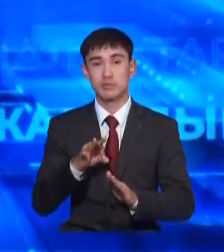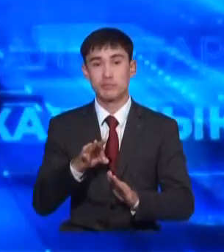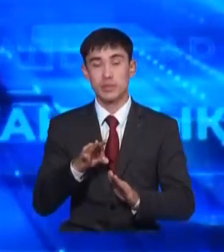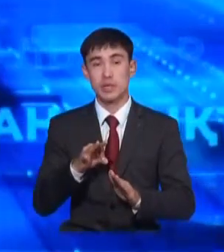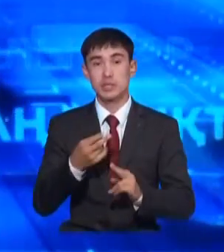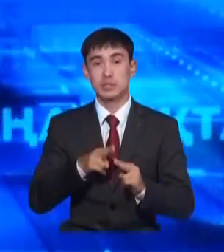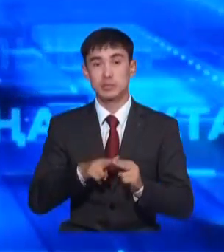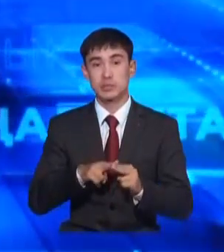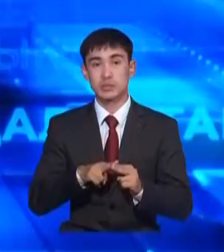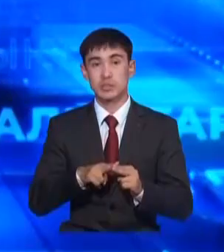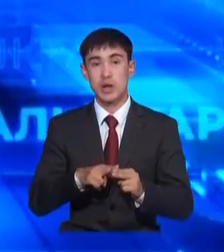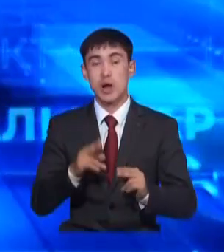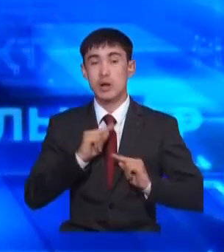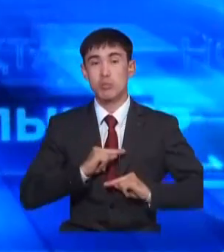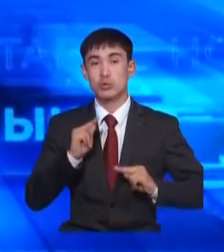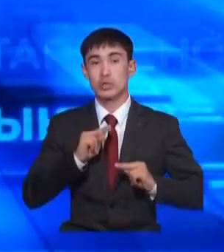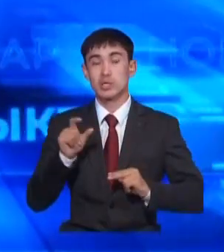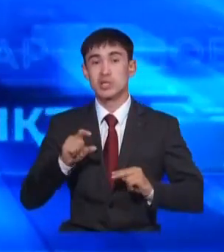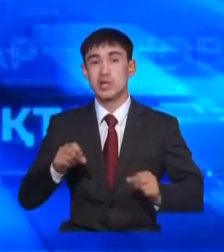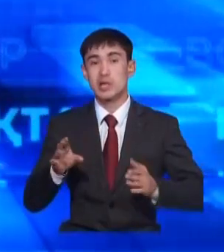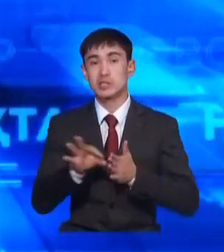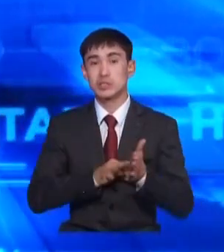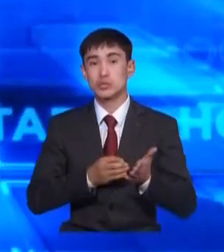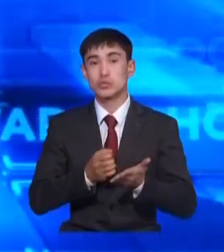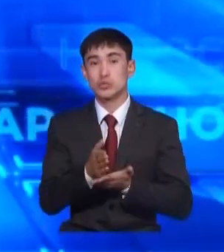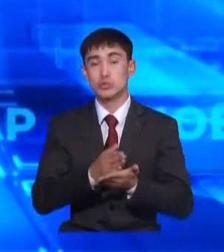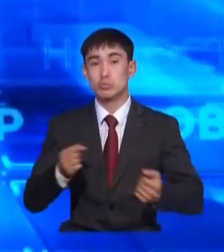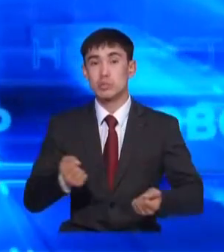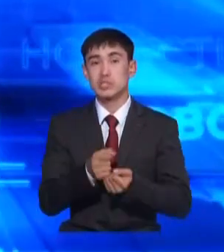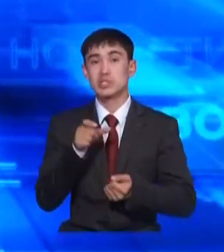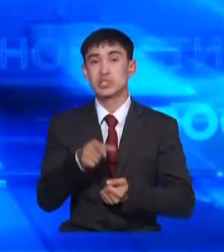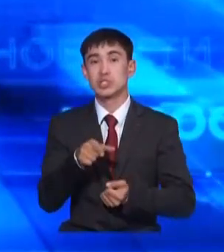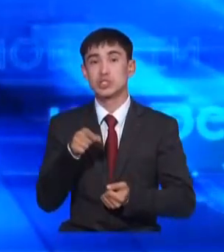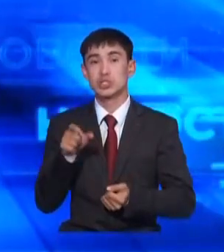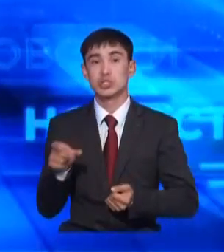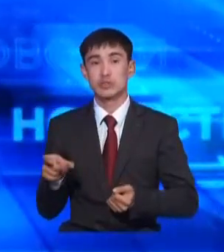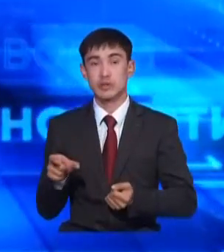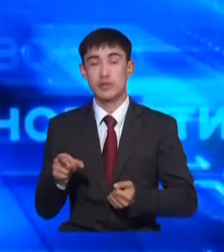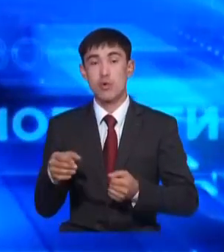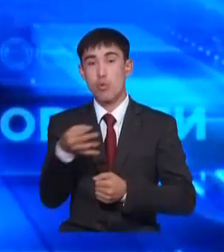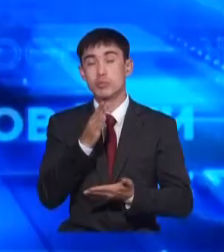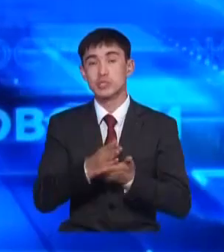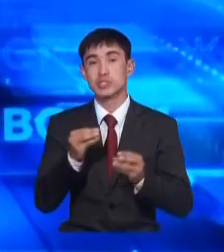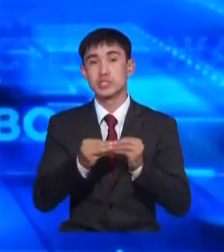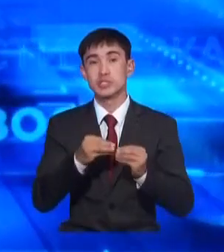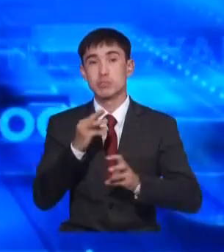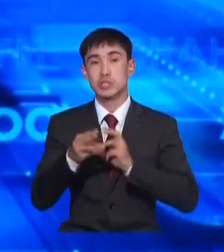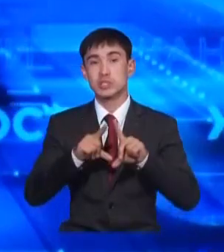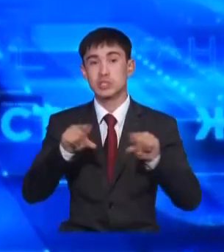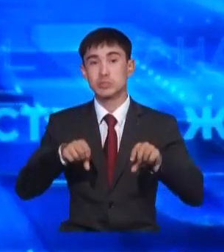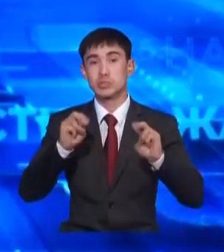38%. Тем не менее, самоотверженная работа сотрудников экстренных служб спасла тысячи жизней. Всего в области имеется 10 пожарных